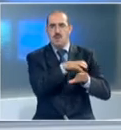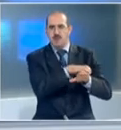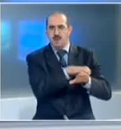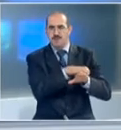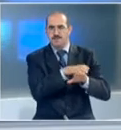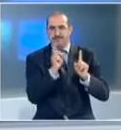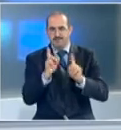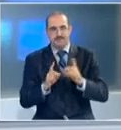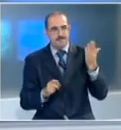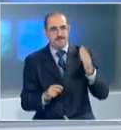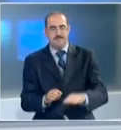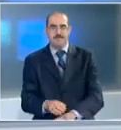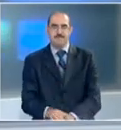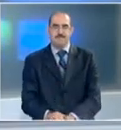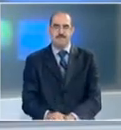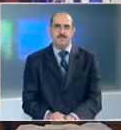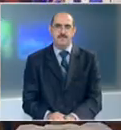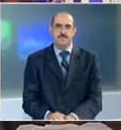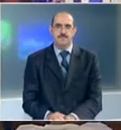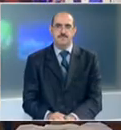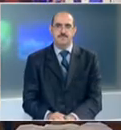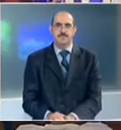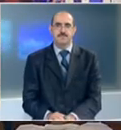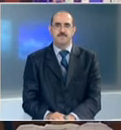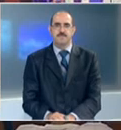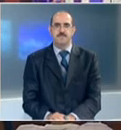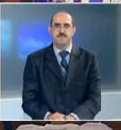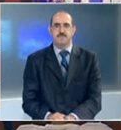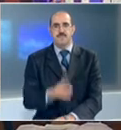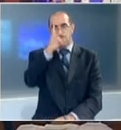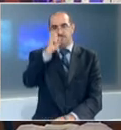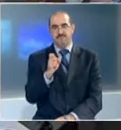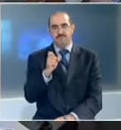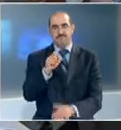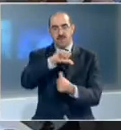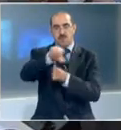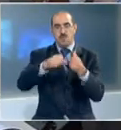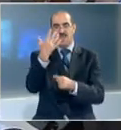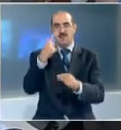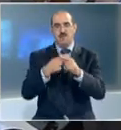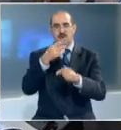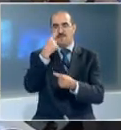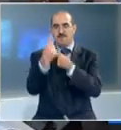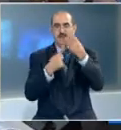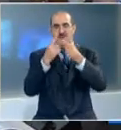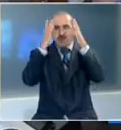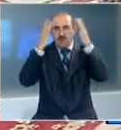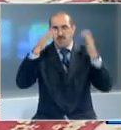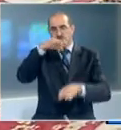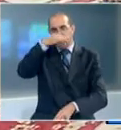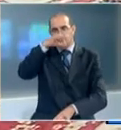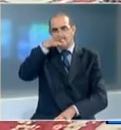تغطية ياسين بخناف وقراءة سعيد بلونيس. أعطيت إشارة انطلاق الطبعة الخامسة للمهرجان الثقافي للإنشاد